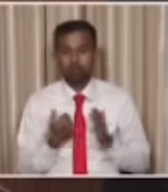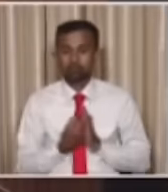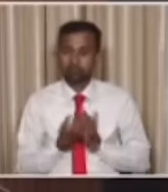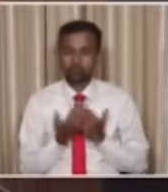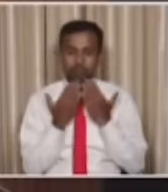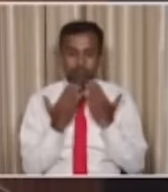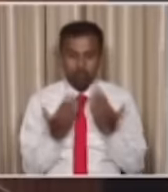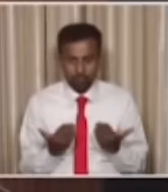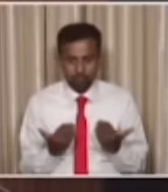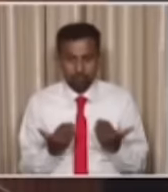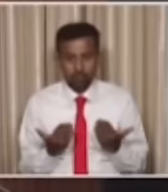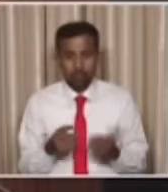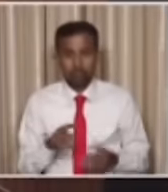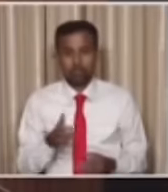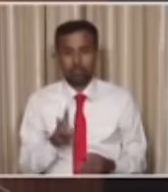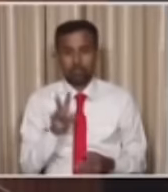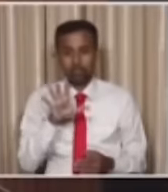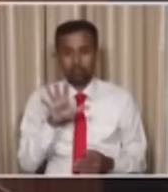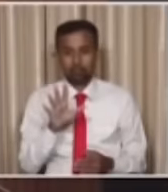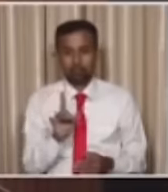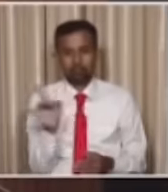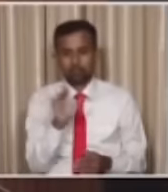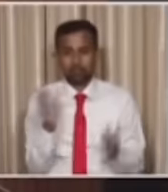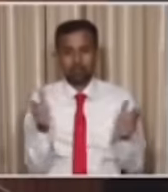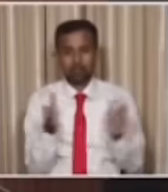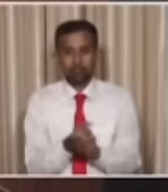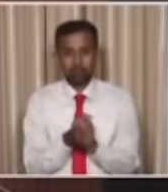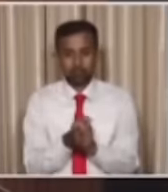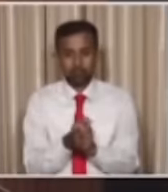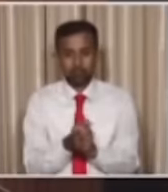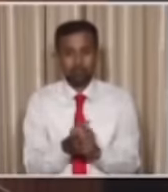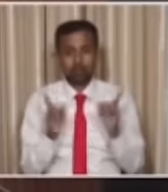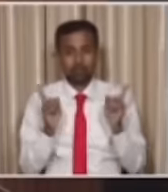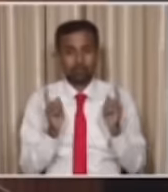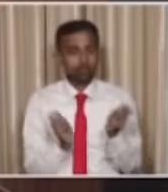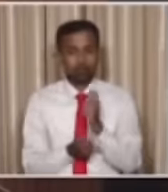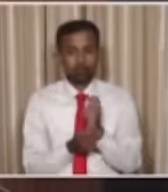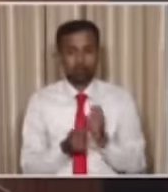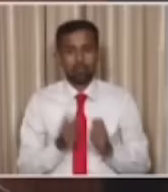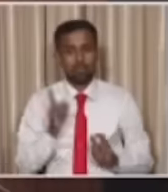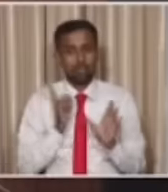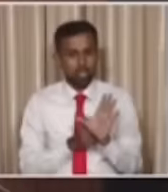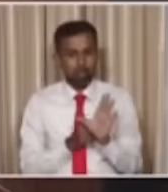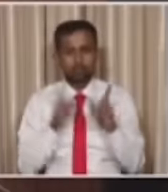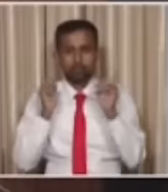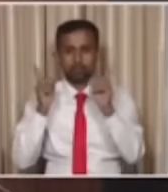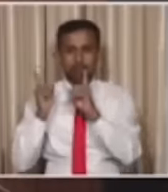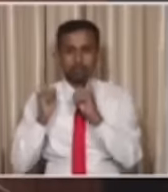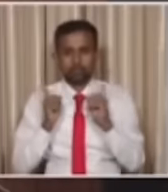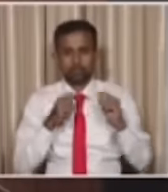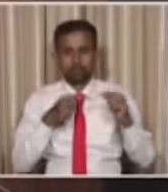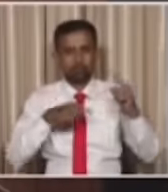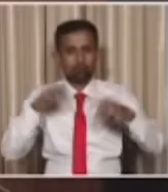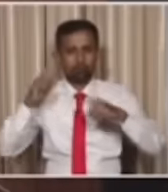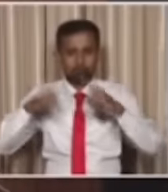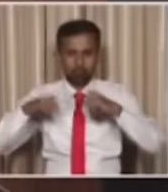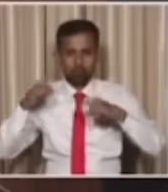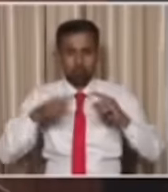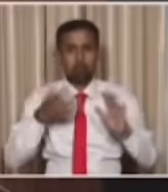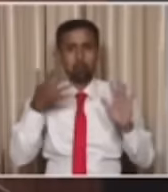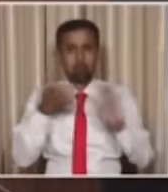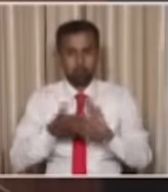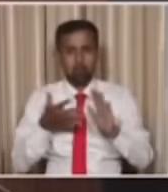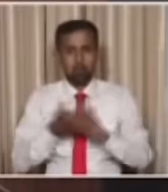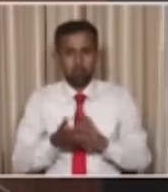ස්තුතිය ප්‍රකට කරමින් මේ 225ම එකට එකතු වෙලා ක්‍රිකට් විතරක් නෙමෙයි අනිත් හැම ක්‍රීඩාවකමත් අඩු වැඩි වශයෙන් මෙවැනි විනාශයන් සිද්ධ වෙනවා.